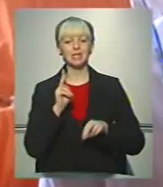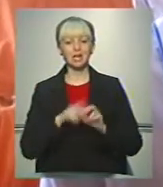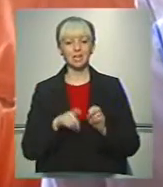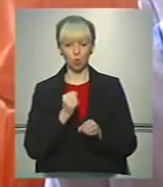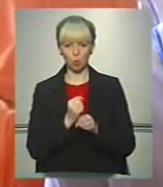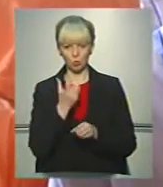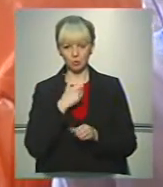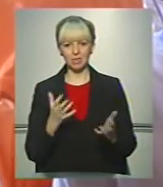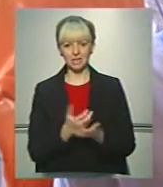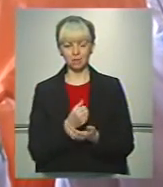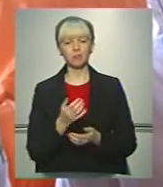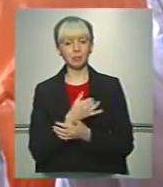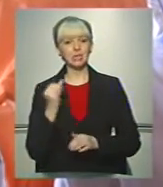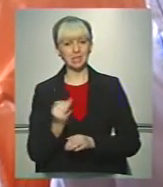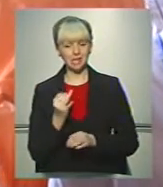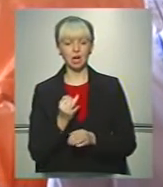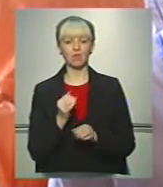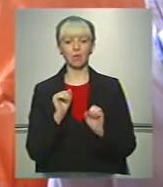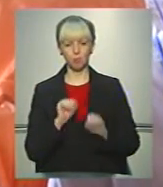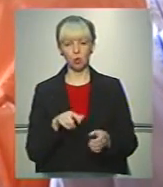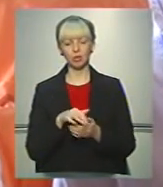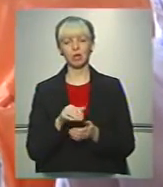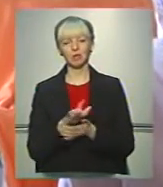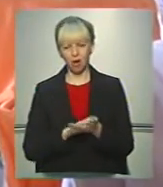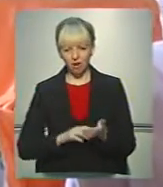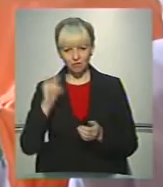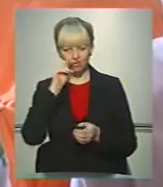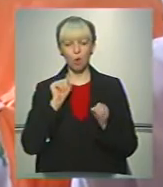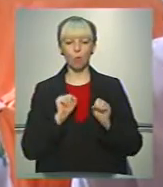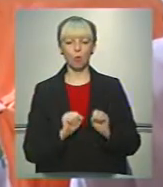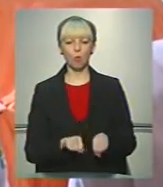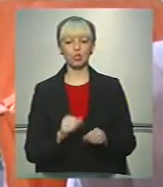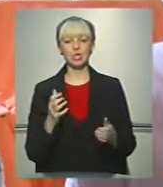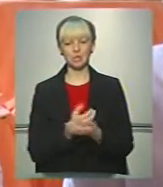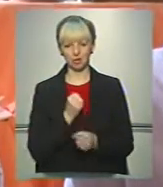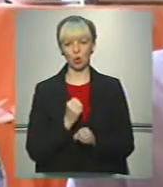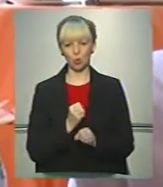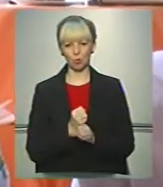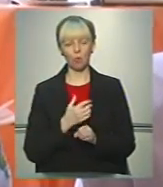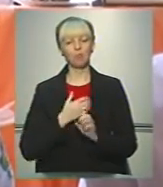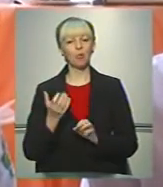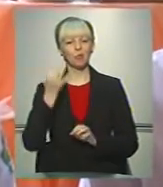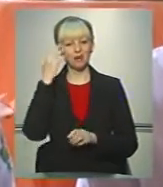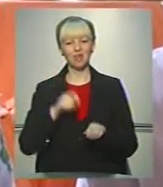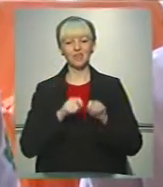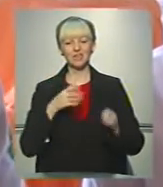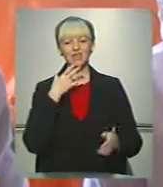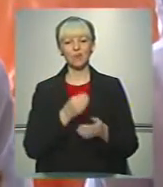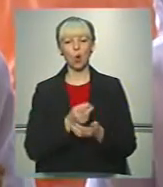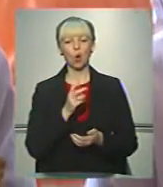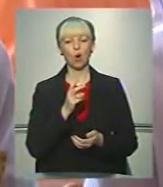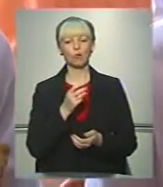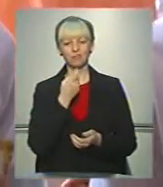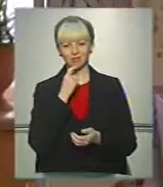собі знайдете? Так, ми цікавилися, можна йти далі вчитися, можна знайти роботу. Моя мрія – відкрити свою